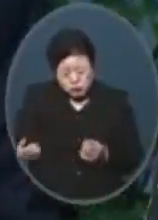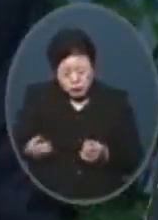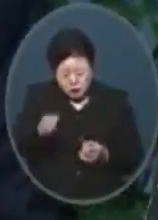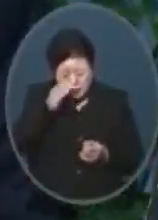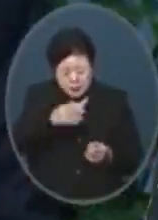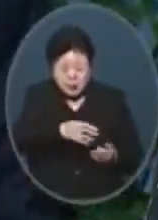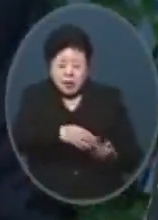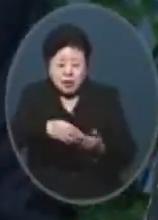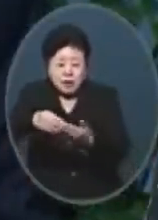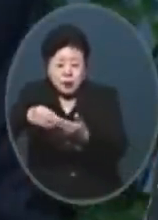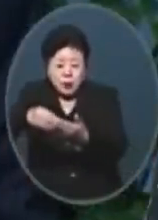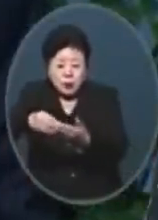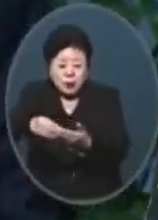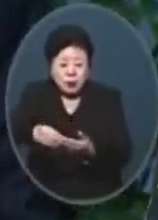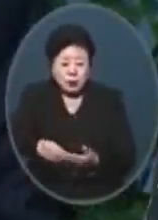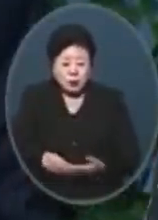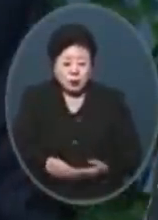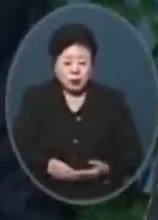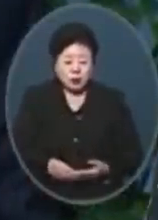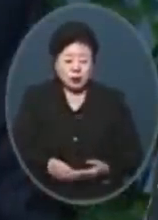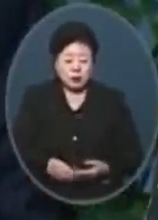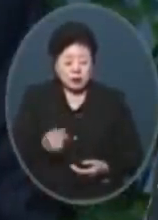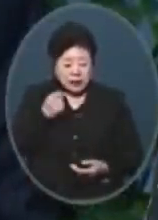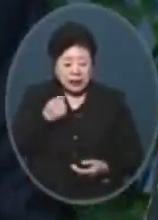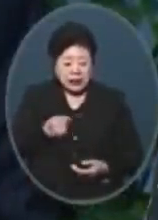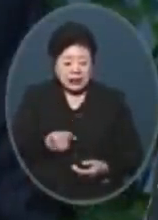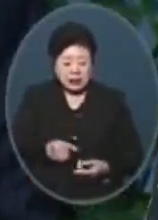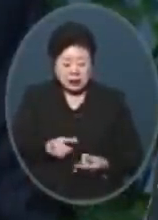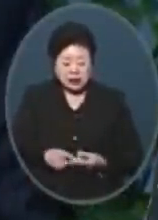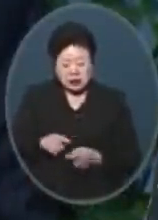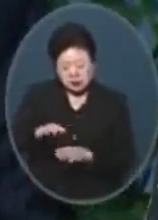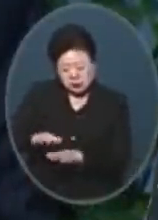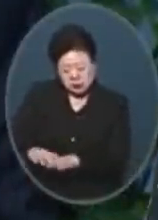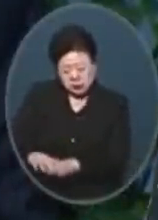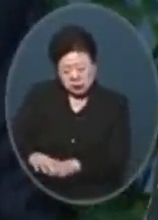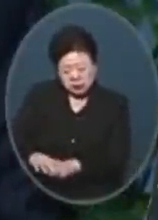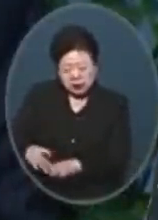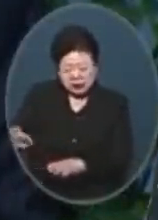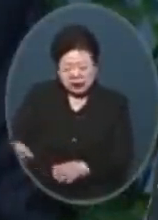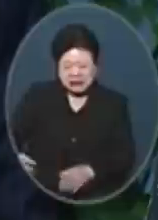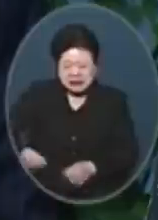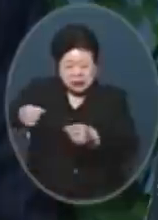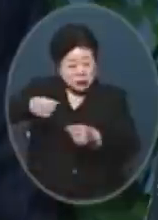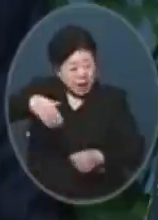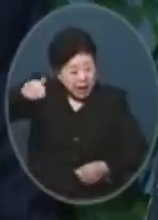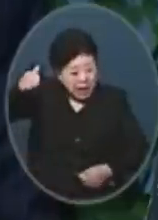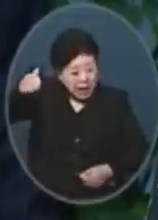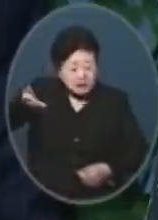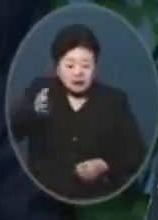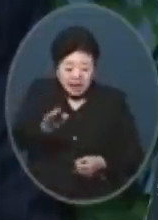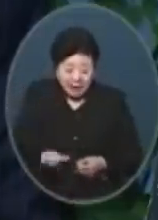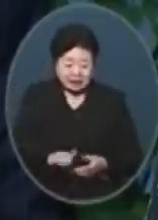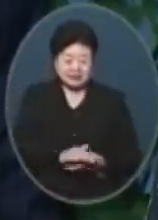데리고 온 들것에 그대로 씻고 가설 것입니다. 그러나